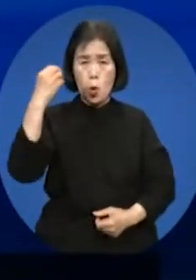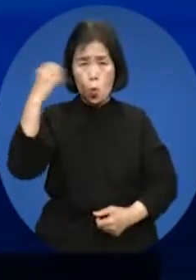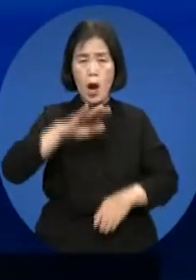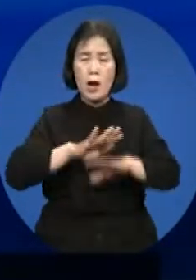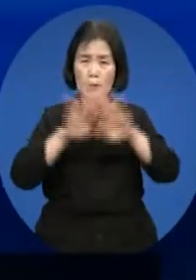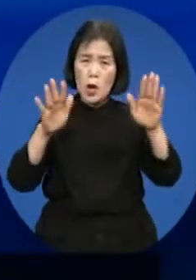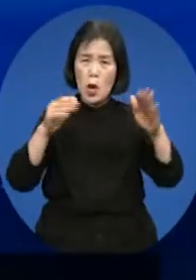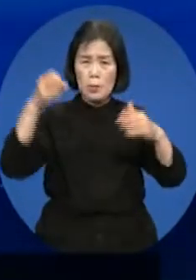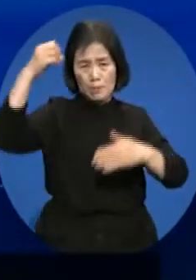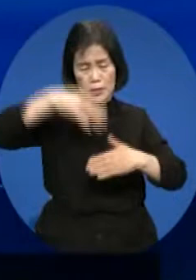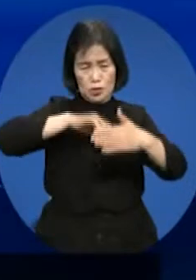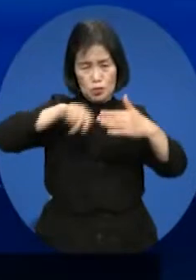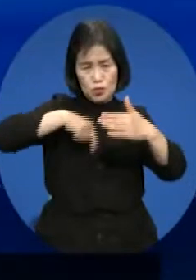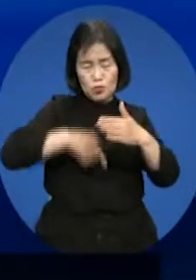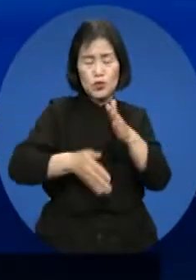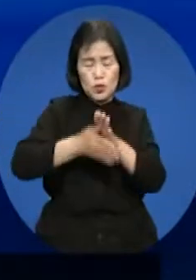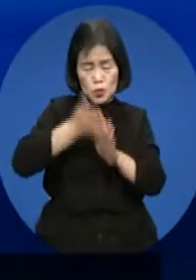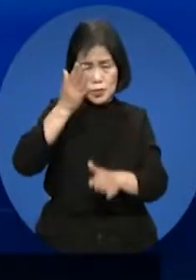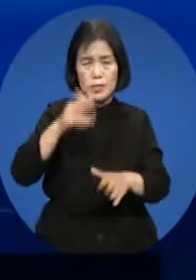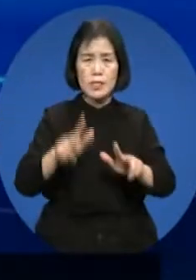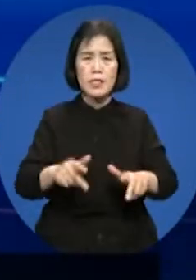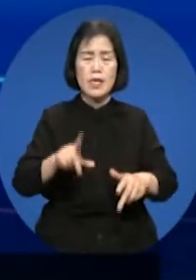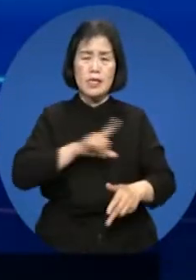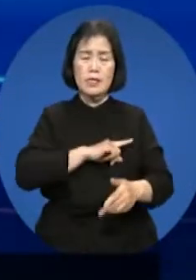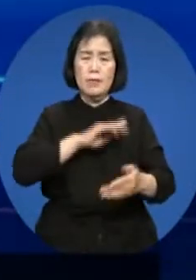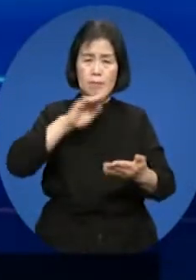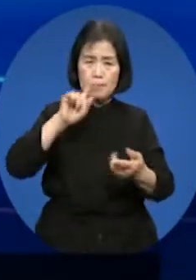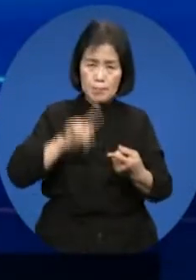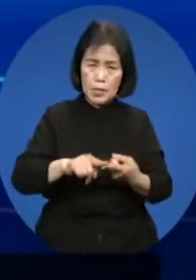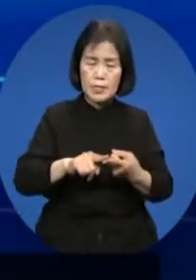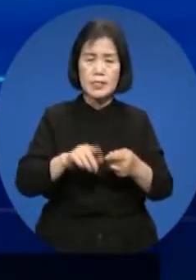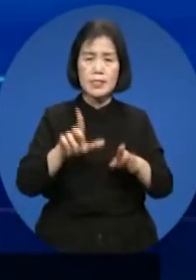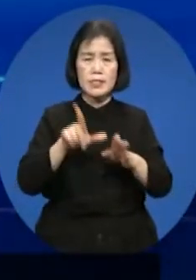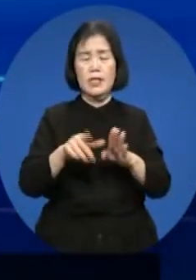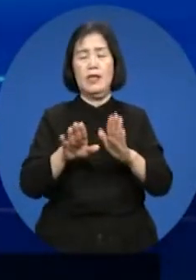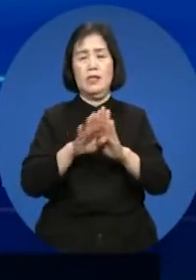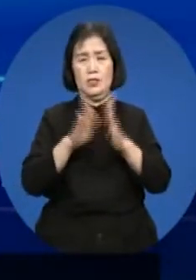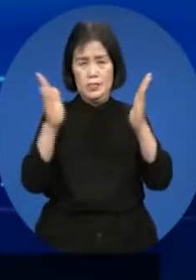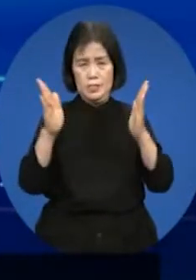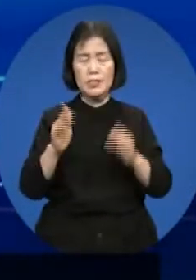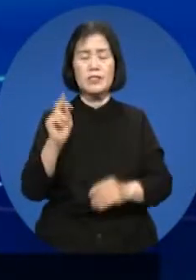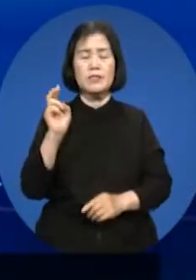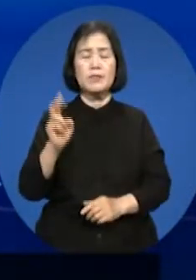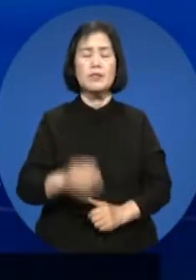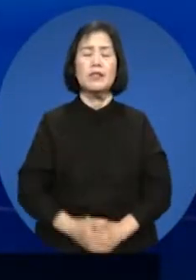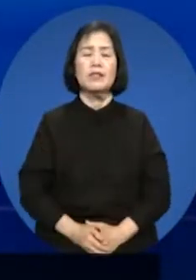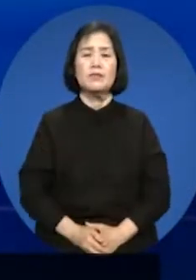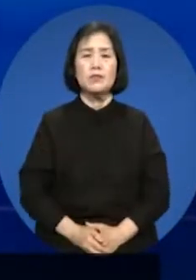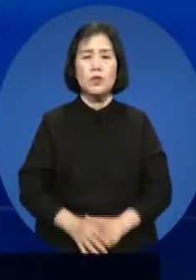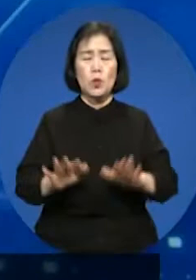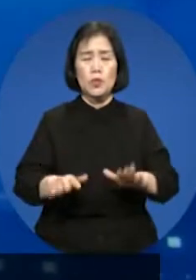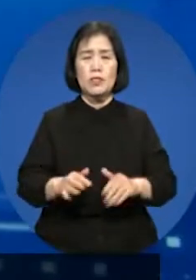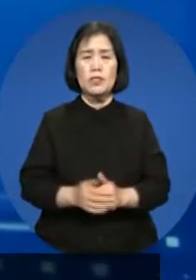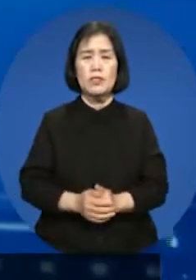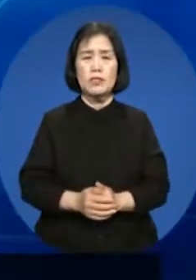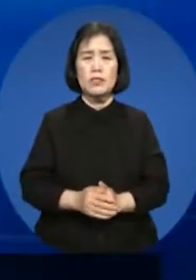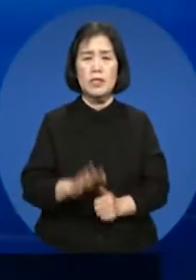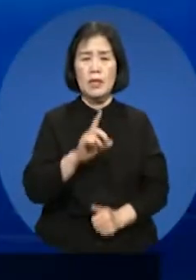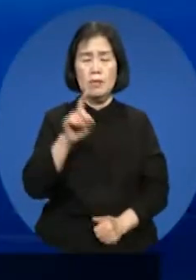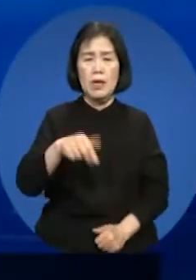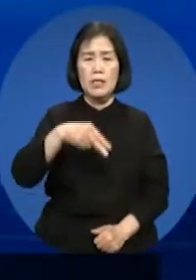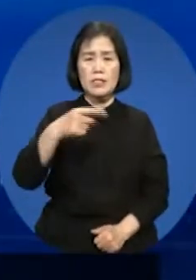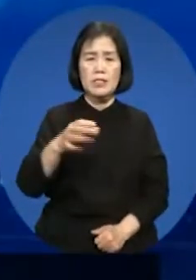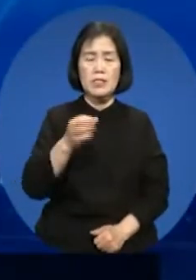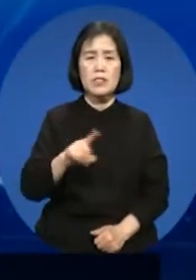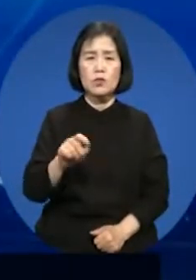그대로 빛을 품은 도시, 이제 그 이름에 걸맞는 시대가 열리는 게 아니냐, 이런 얘기도 많이 나오는데 오늘 이 자리 박승원